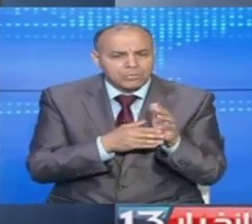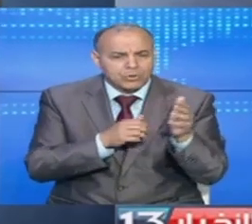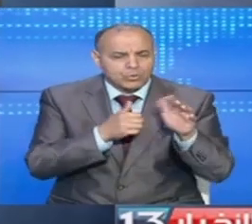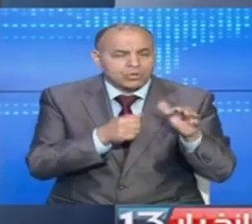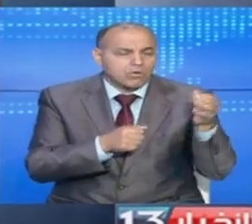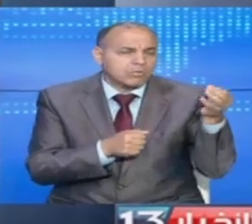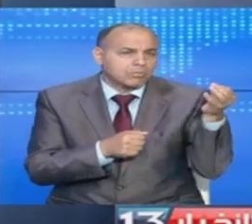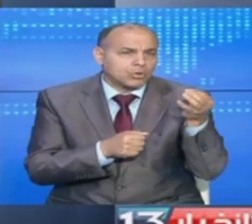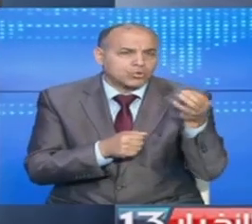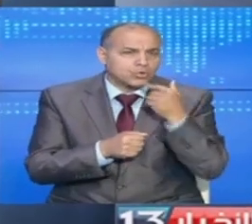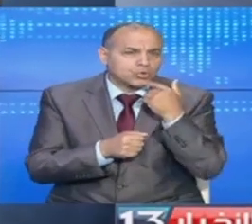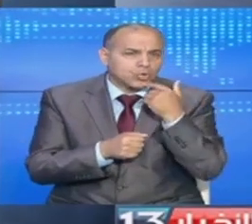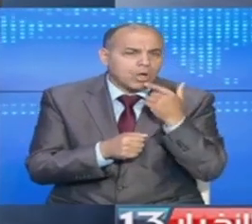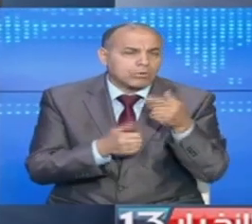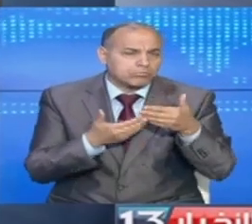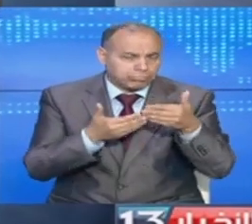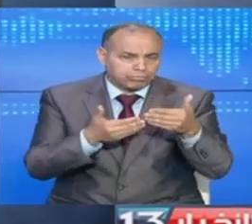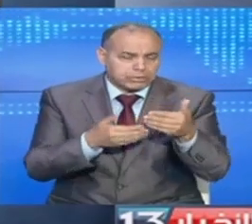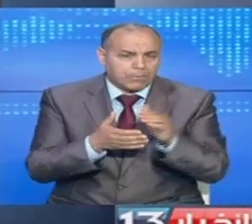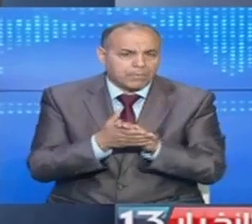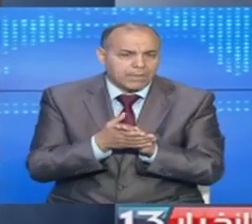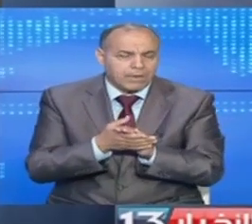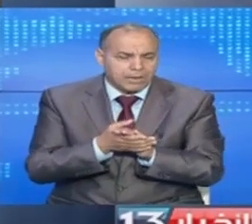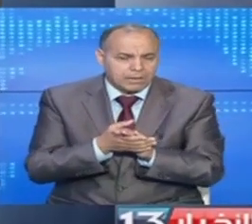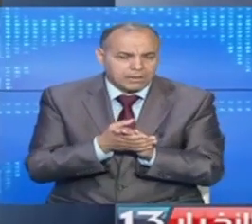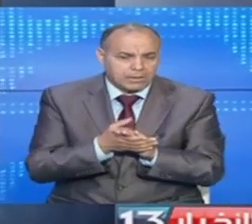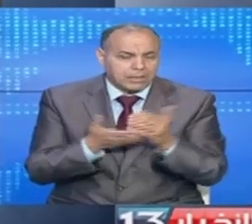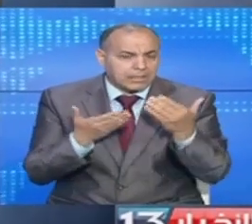بالمائه من المصابين عدد الجنود اه